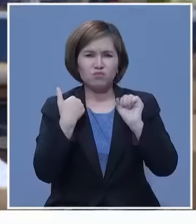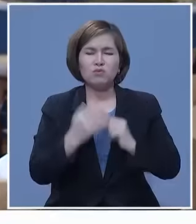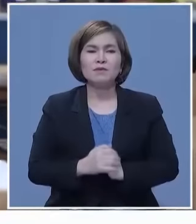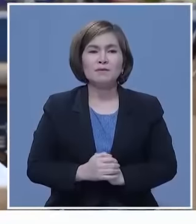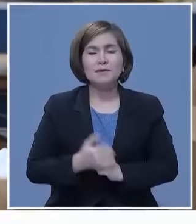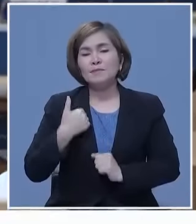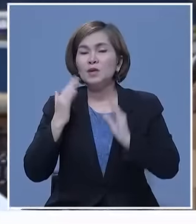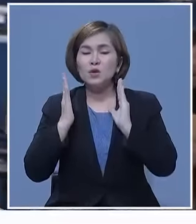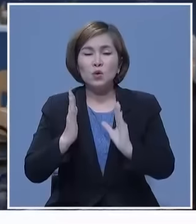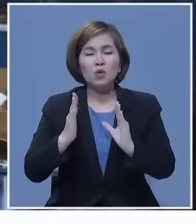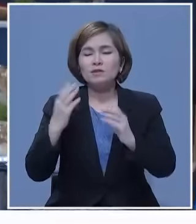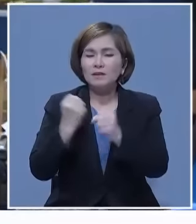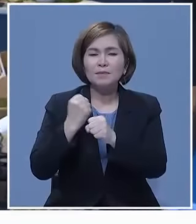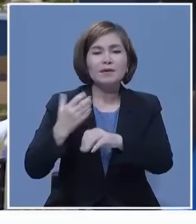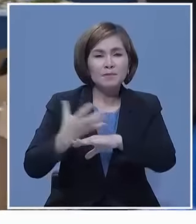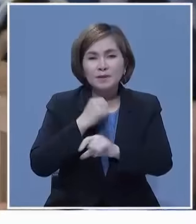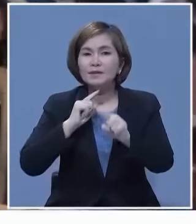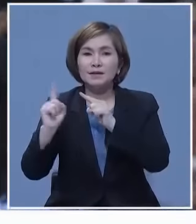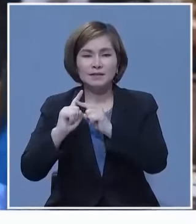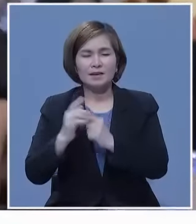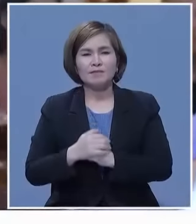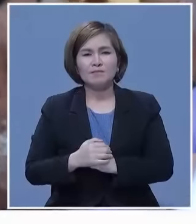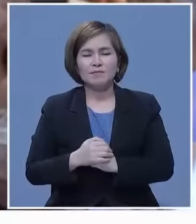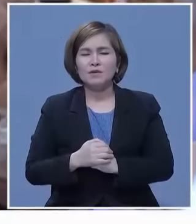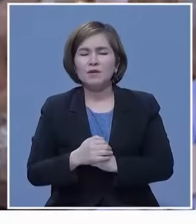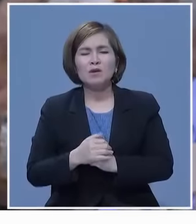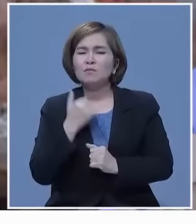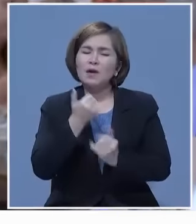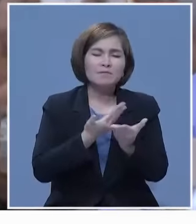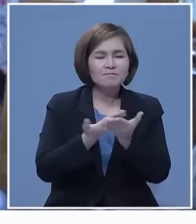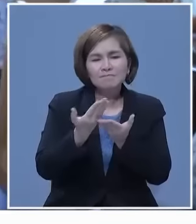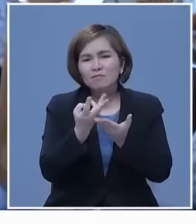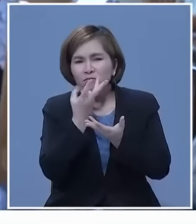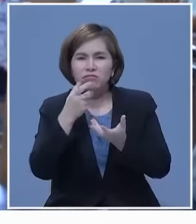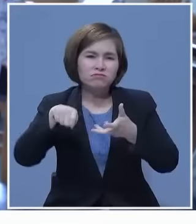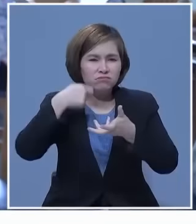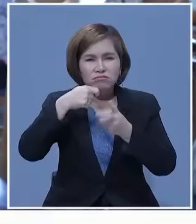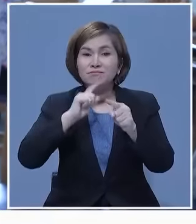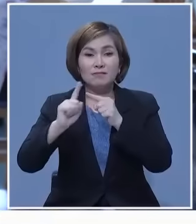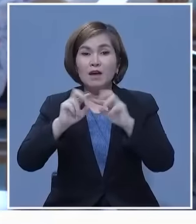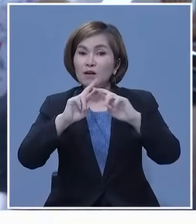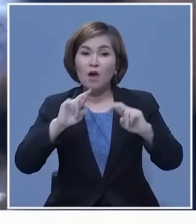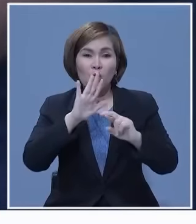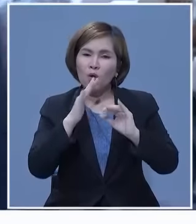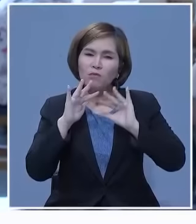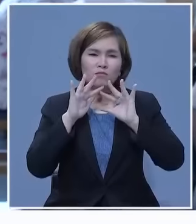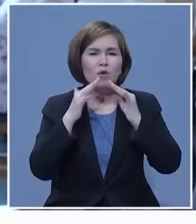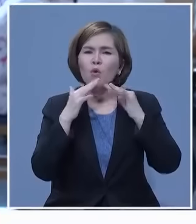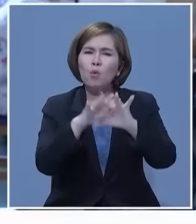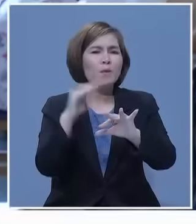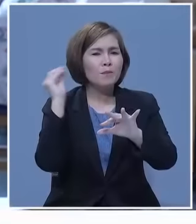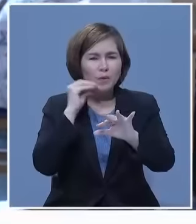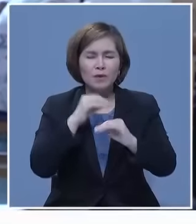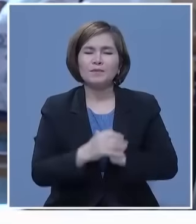ก็มีบรรดาคนของพรรคการเมืองอะไรอย่างงี้ใช่มั้ยทางแวดวงการเมืองก็เอาไปกินอาหารร้านแกบ่อยๆนักข่าวก็แวไปเยี่ยมเยียนบ่อยใช่